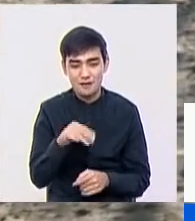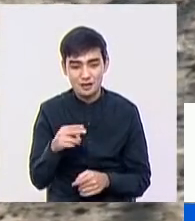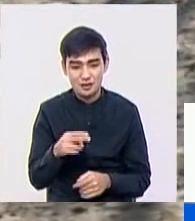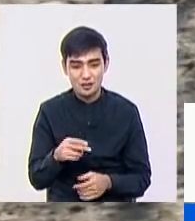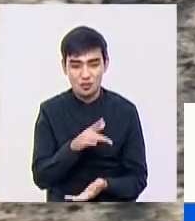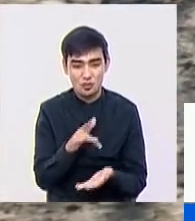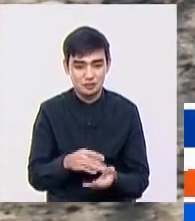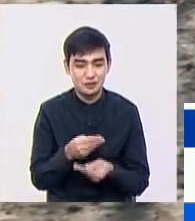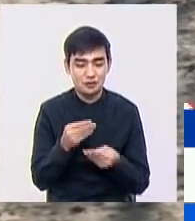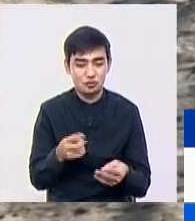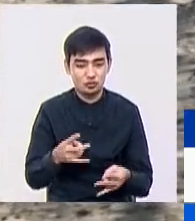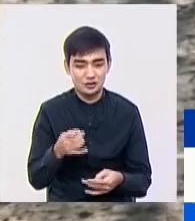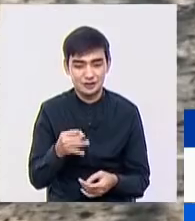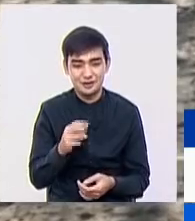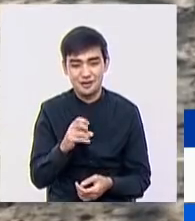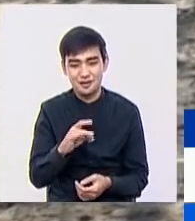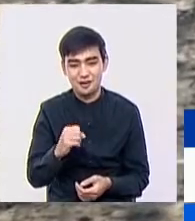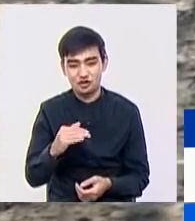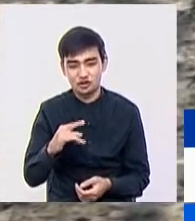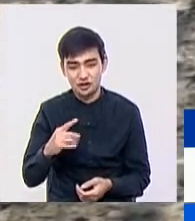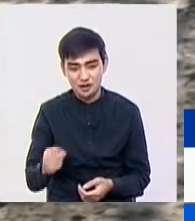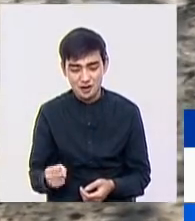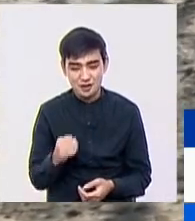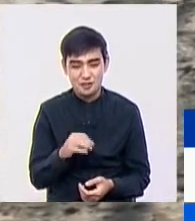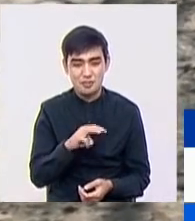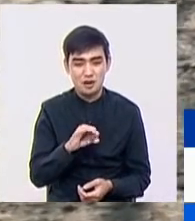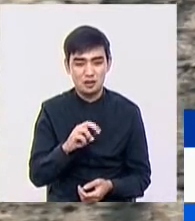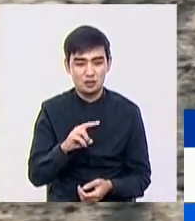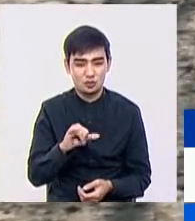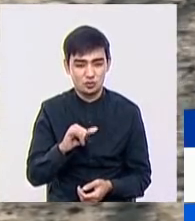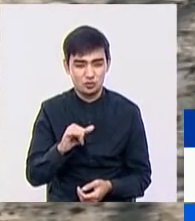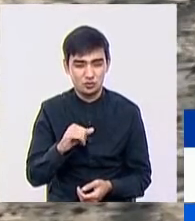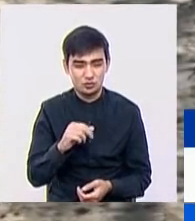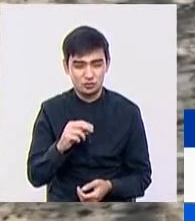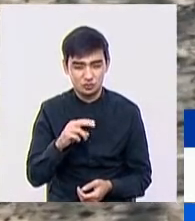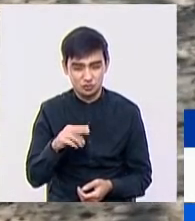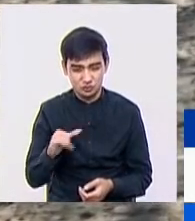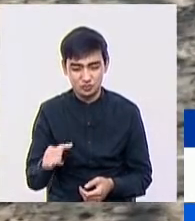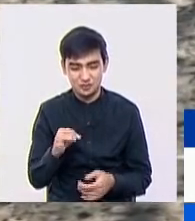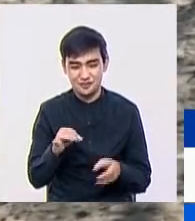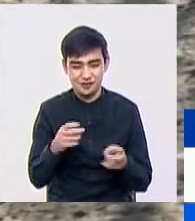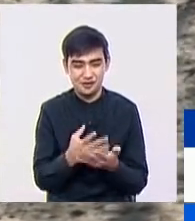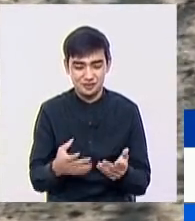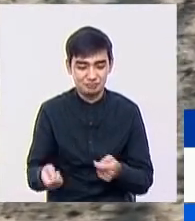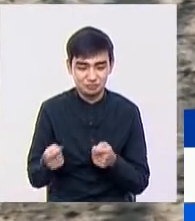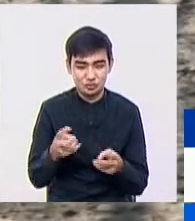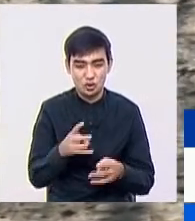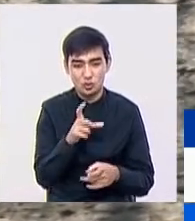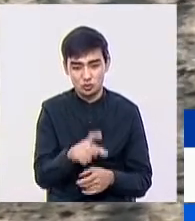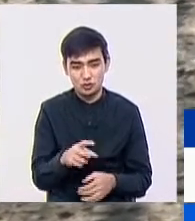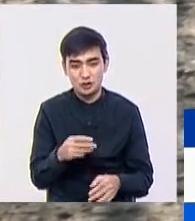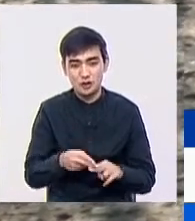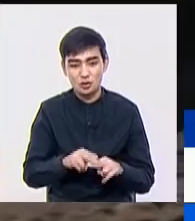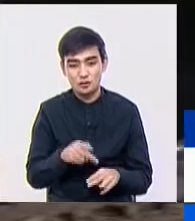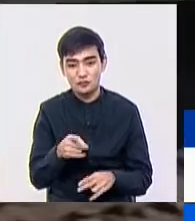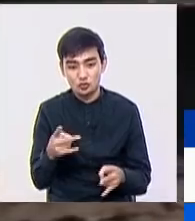город просто, и все. Каражару надо дать в город, Майкубу надо дать в город. Тогда у нас не будет такой... Люди возьмут тот уголь, который